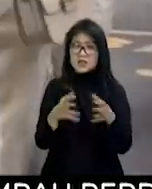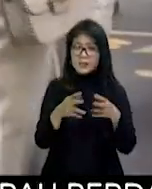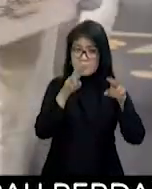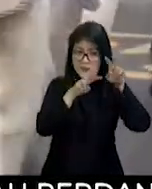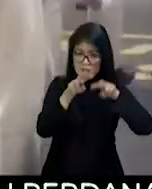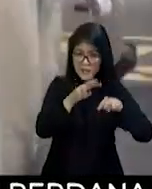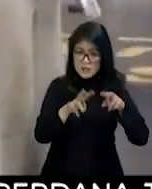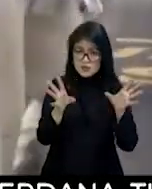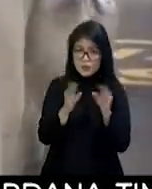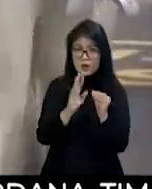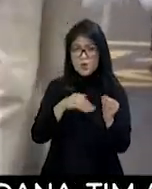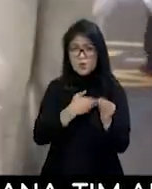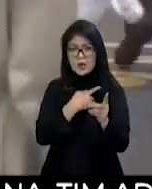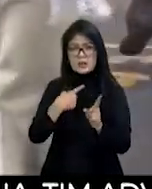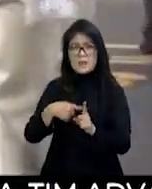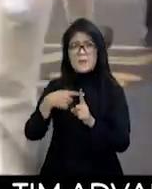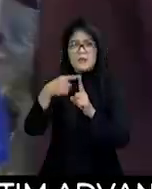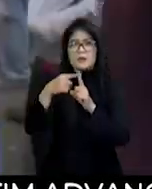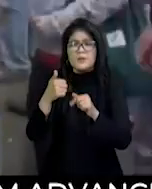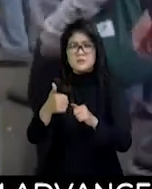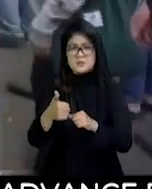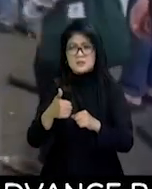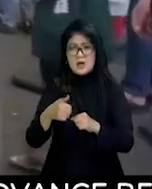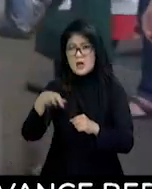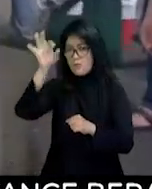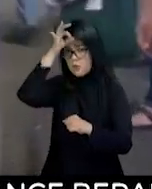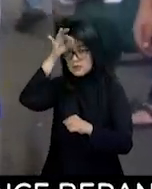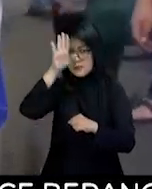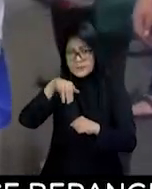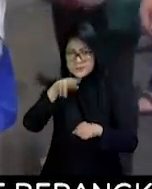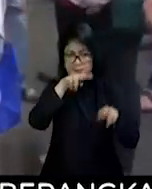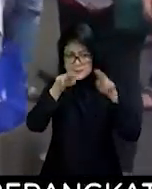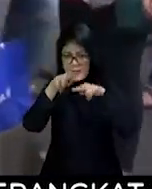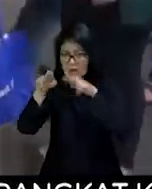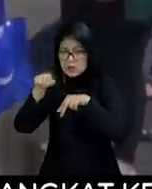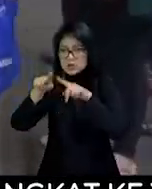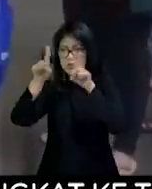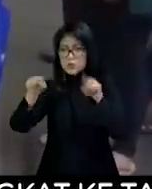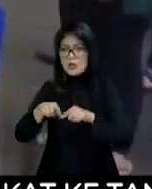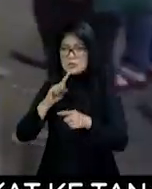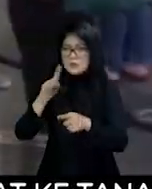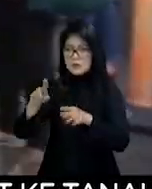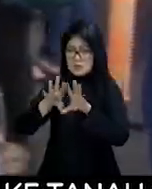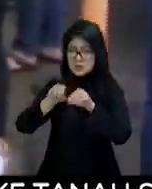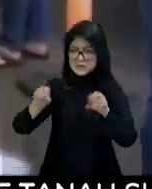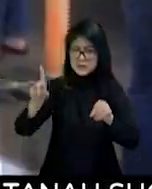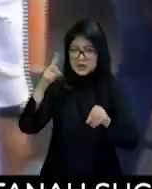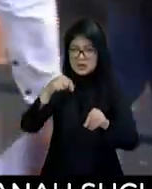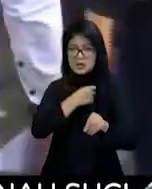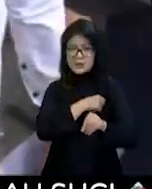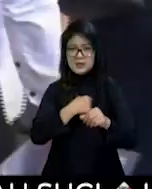diperkirakan masih akan bertambah. Polisi juga mendalami dugaan pemalsuan surat perintah kerja dari Kementerian Kesehatan yang digunakan oleh para